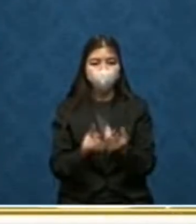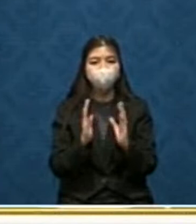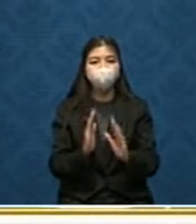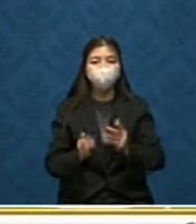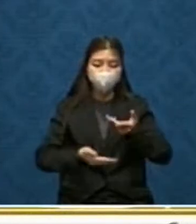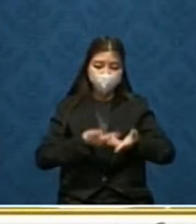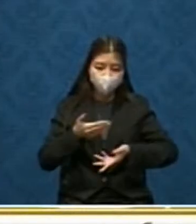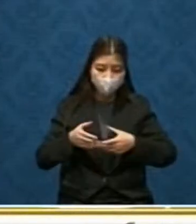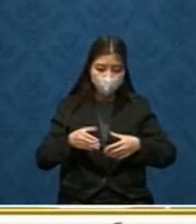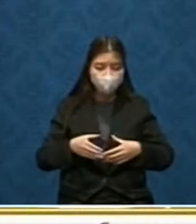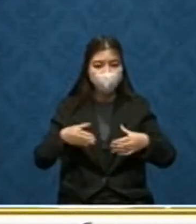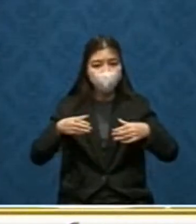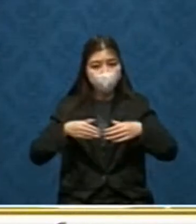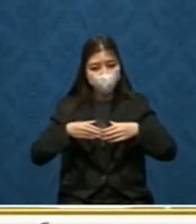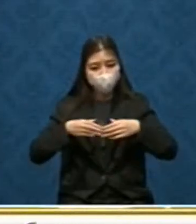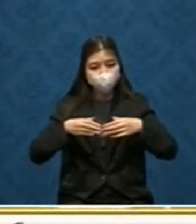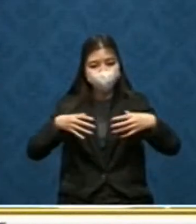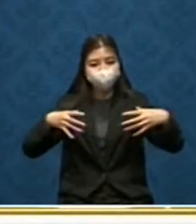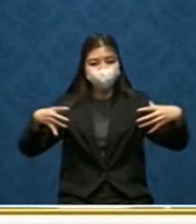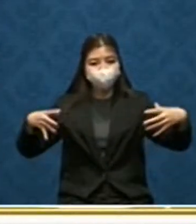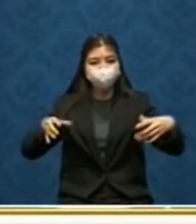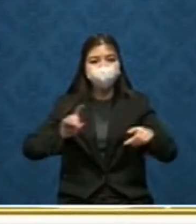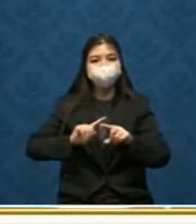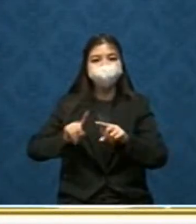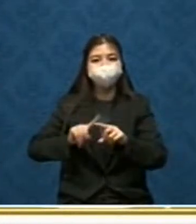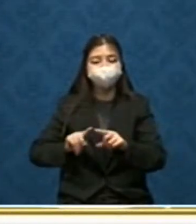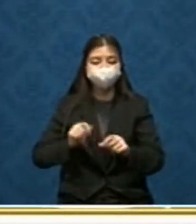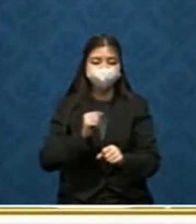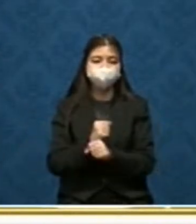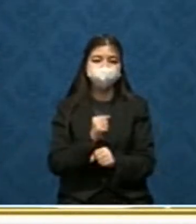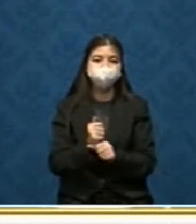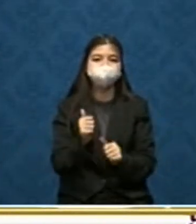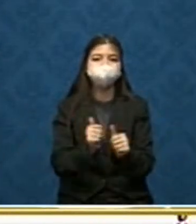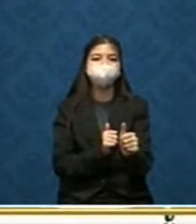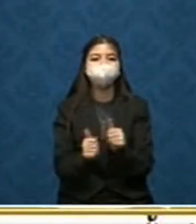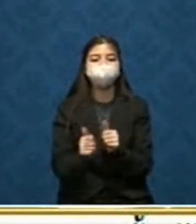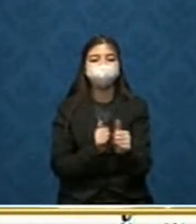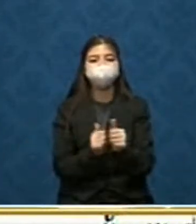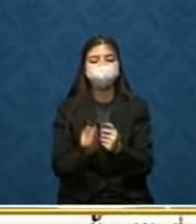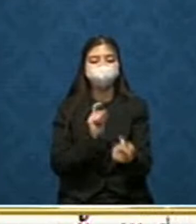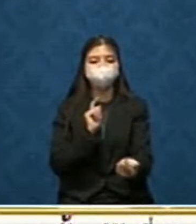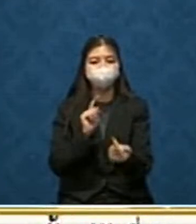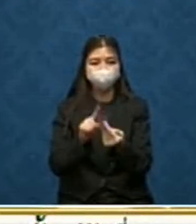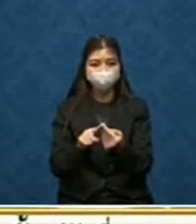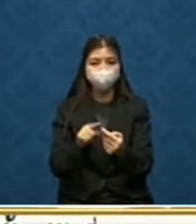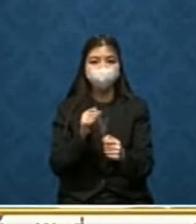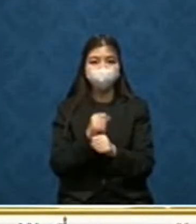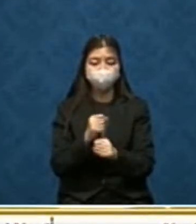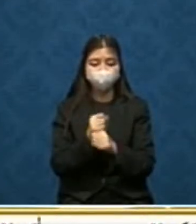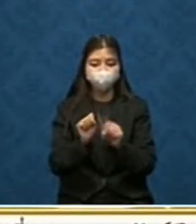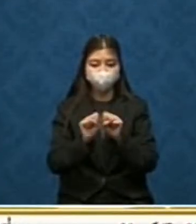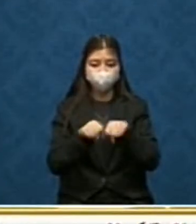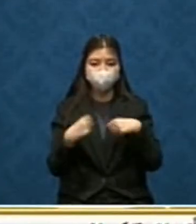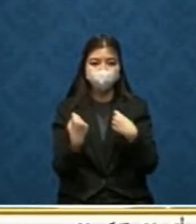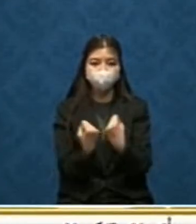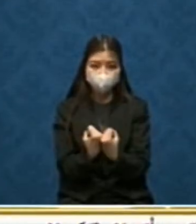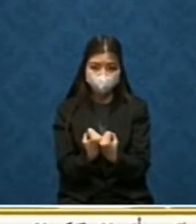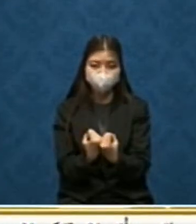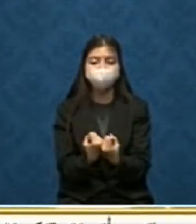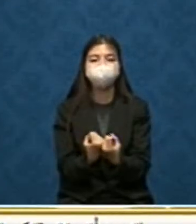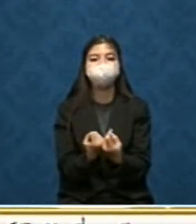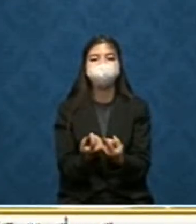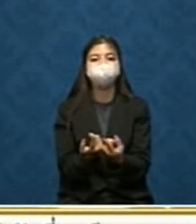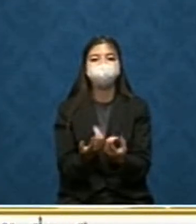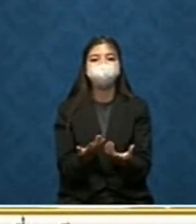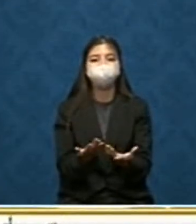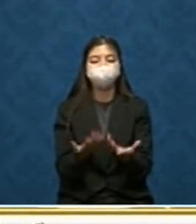่พ empieza consideringิต Ireกธุระใจแสน masking like grandfatherจนถึงสะมาคมต่ๆ ไ่เข้